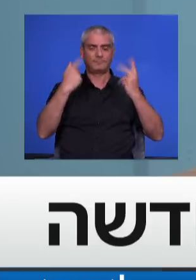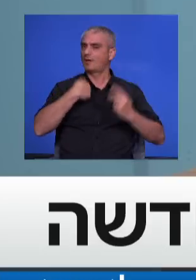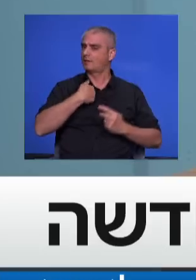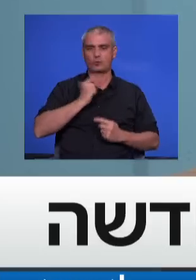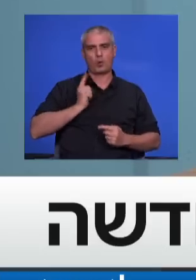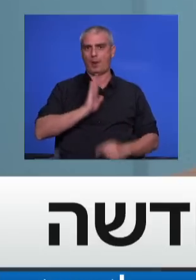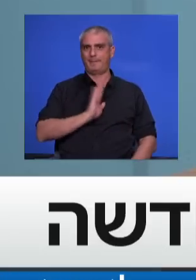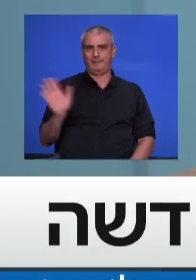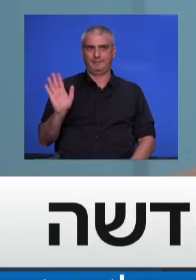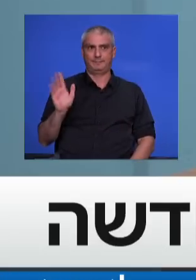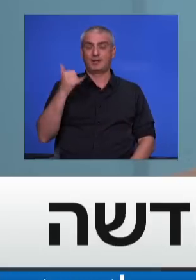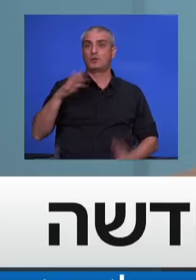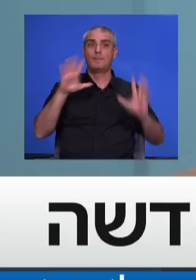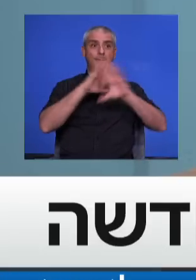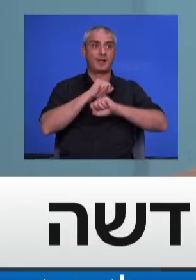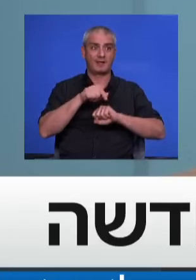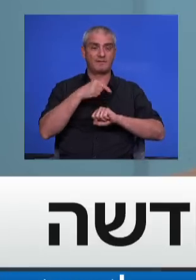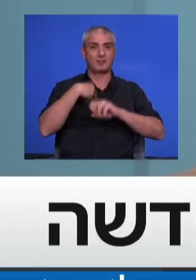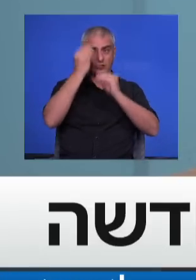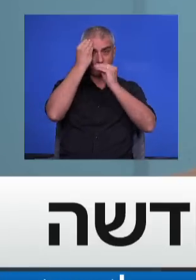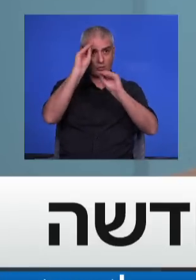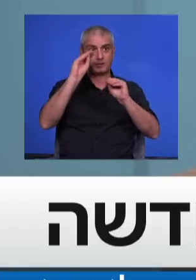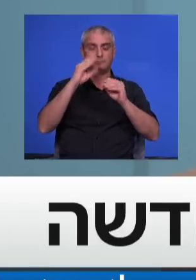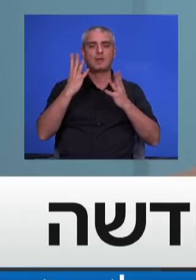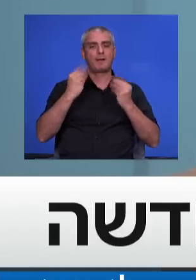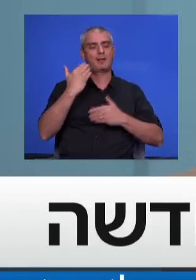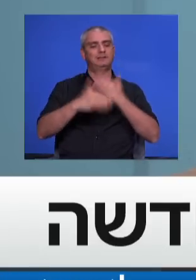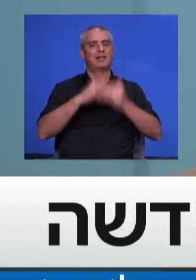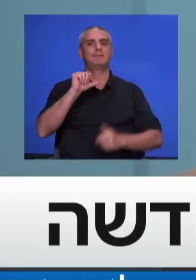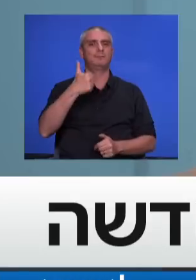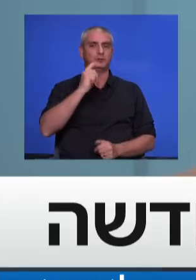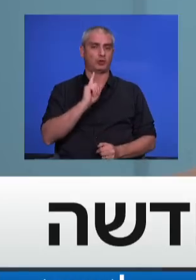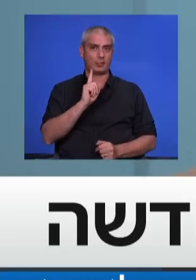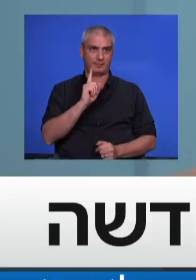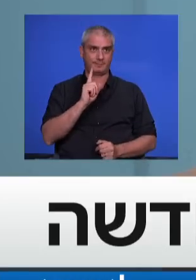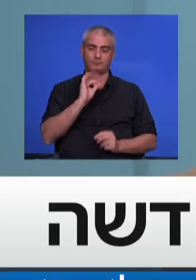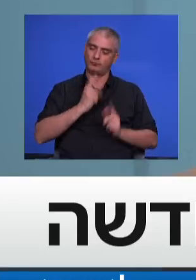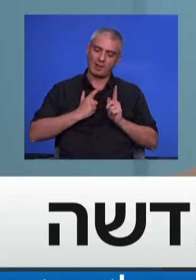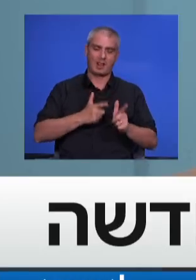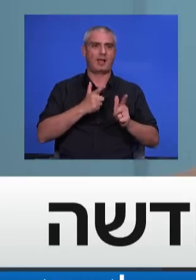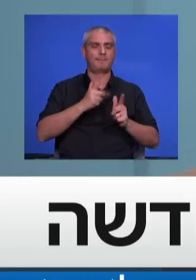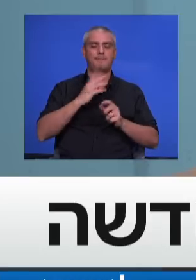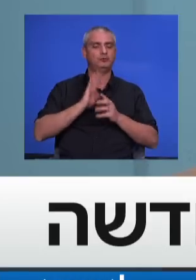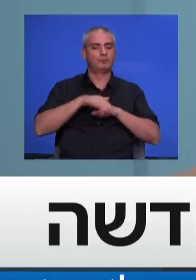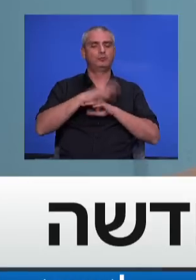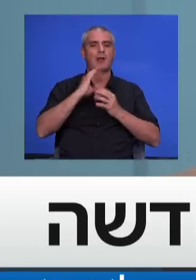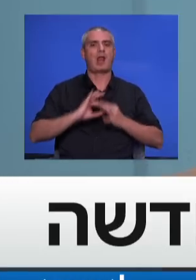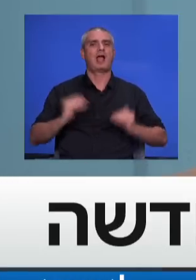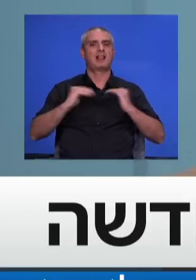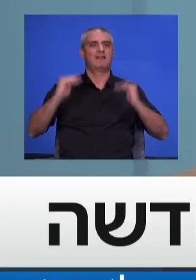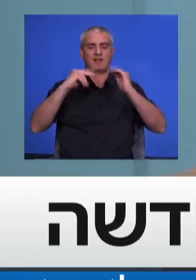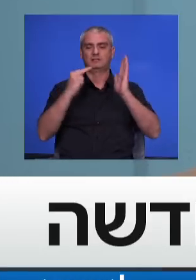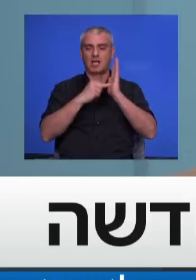מחכים. הערב אנחנו מודיעים על שורת צעדים ראשונים להילחם במחוללי האינפלציה.